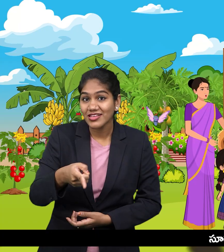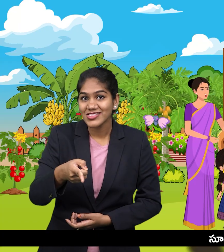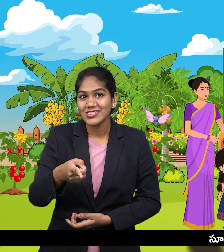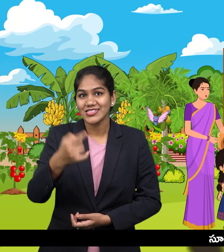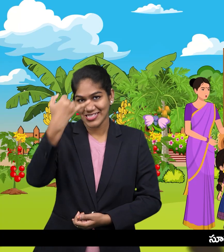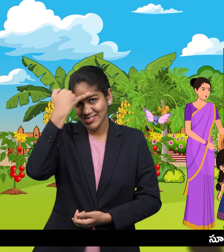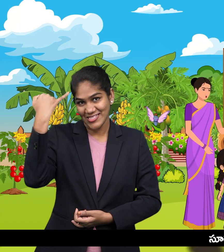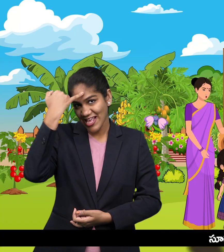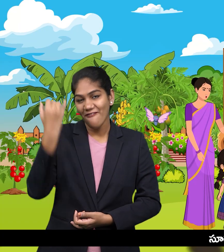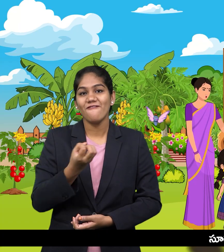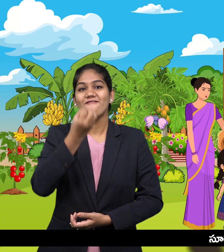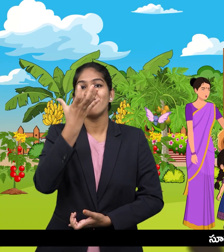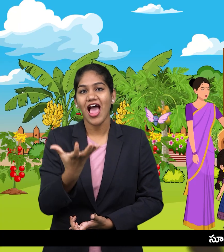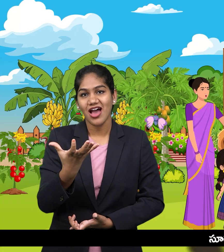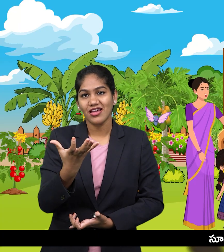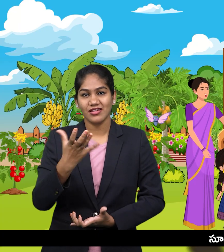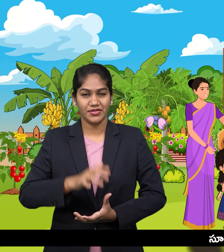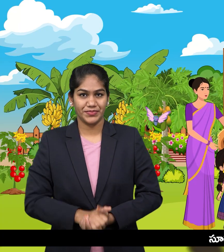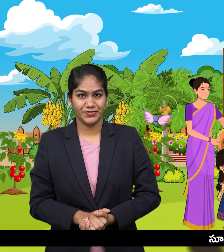సూర్యకాంతి పువ్వు,